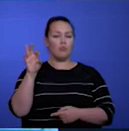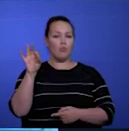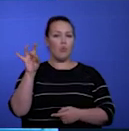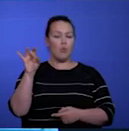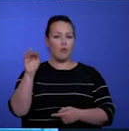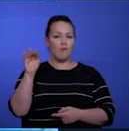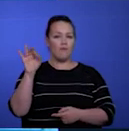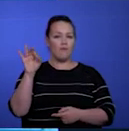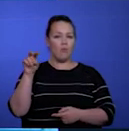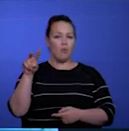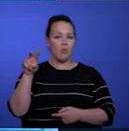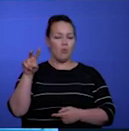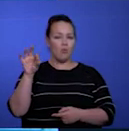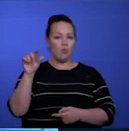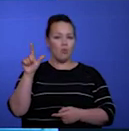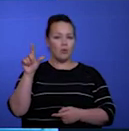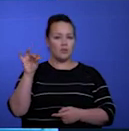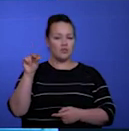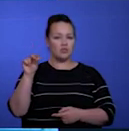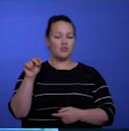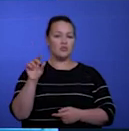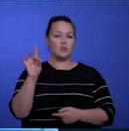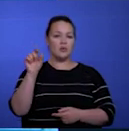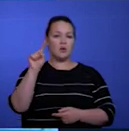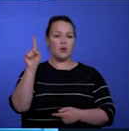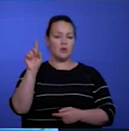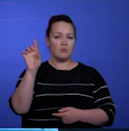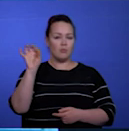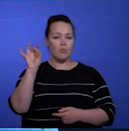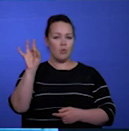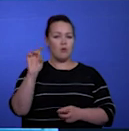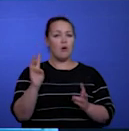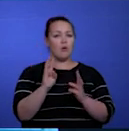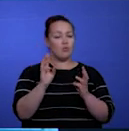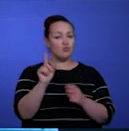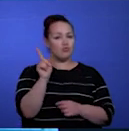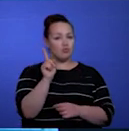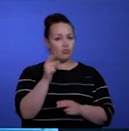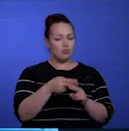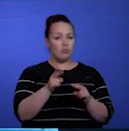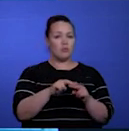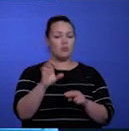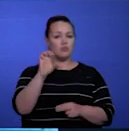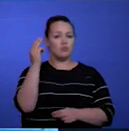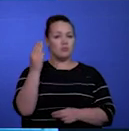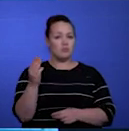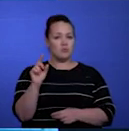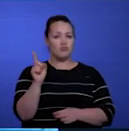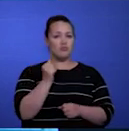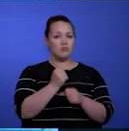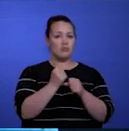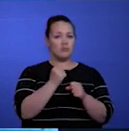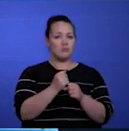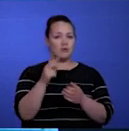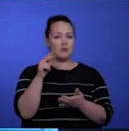определить часть речи каждого слова огонь что огонь это существительное что делал